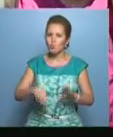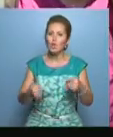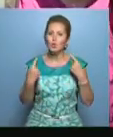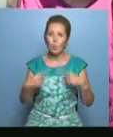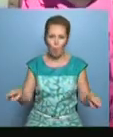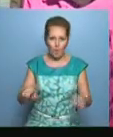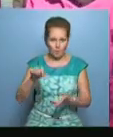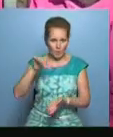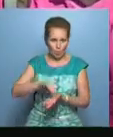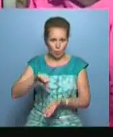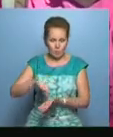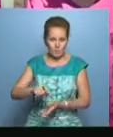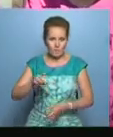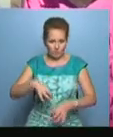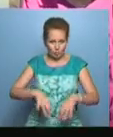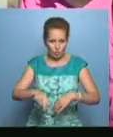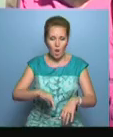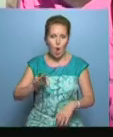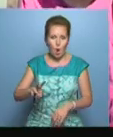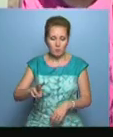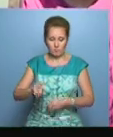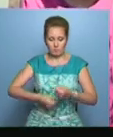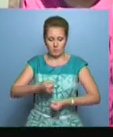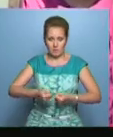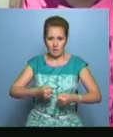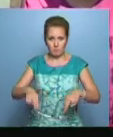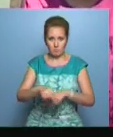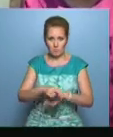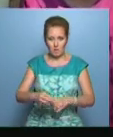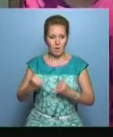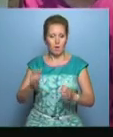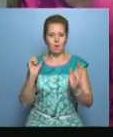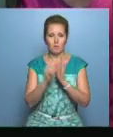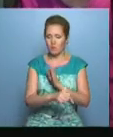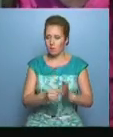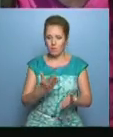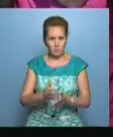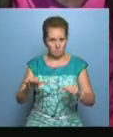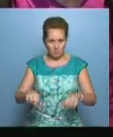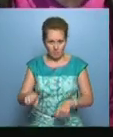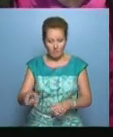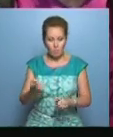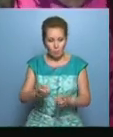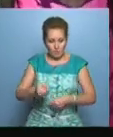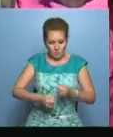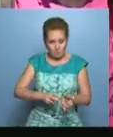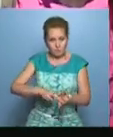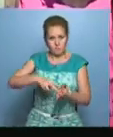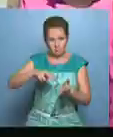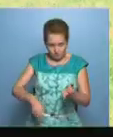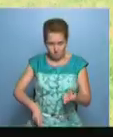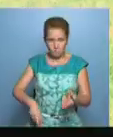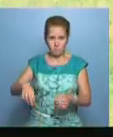Соответственно, на пешеходном переходе он не обладает преимуществом. Вот почему нужно спешиваться, прежде чем переехать в проезжую